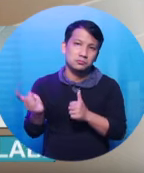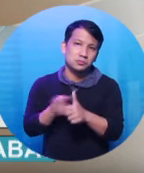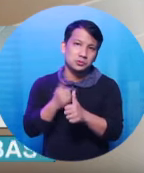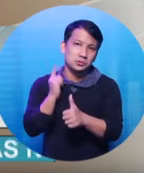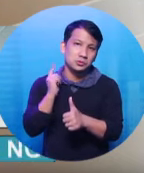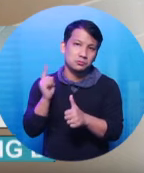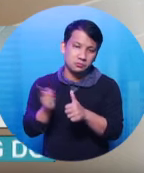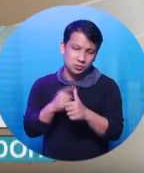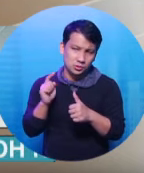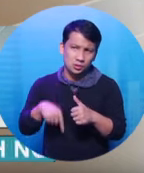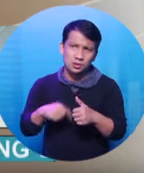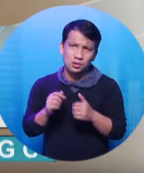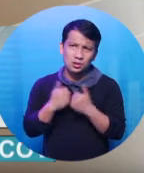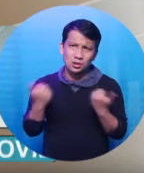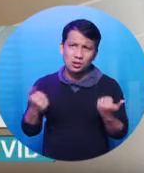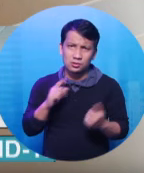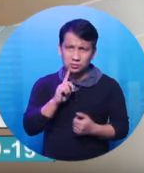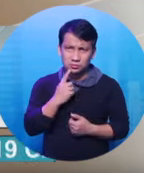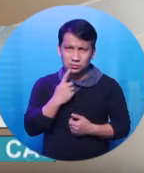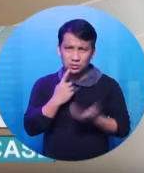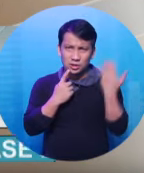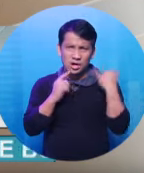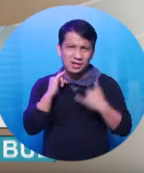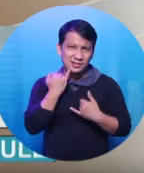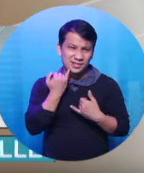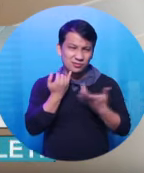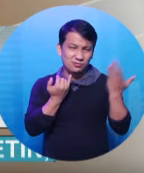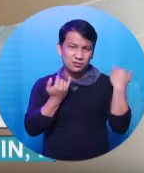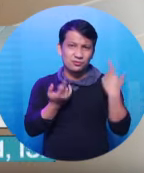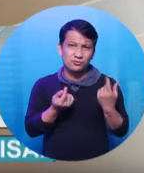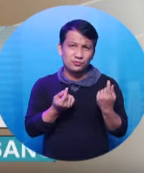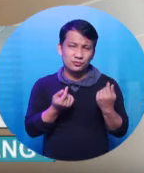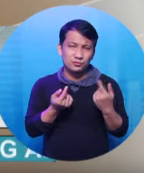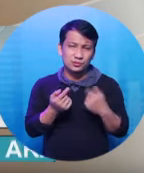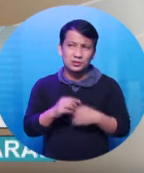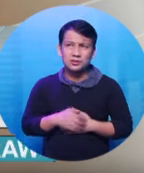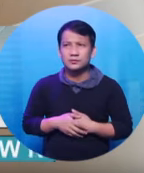So, paano ma'am kung nagsiselo siya before? Anong nangyayari sa pag-aaway ninyo?